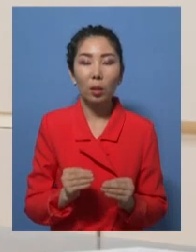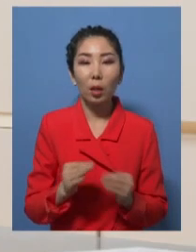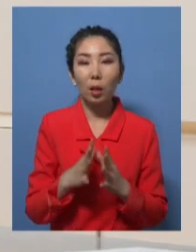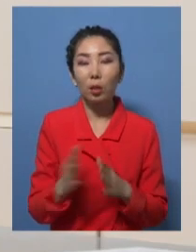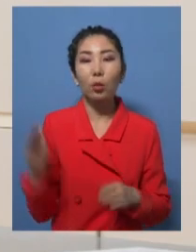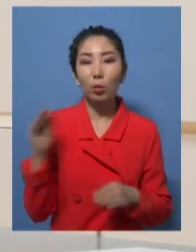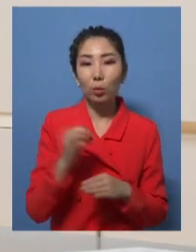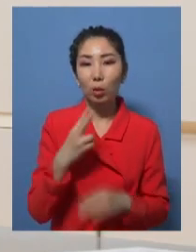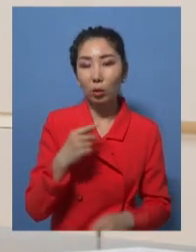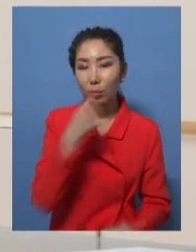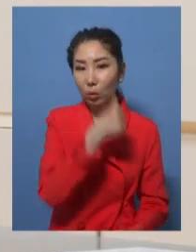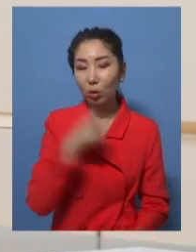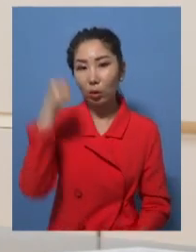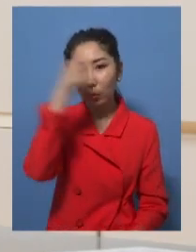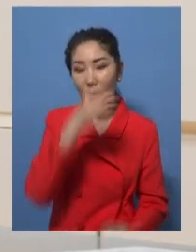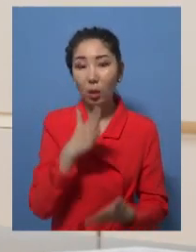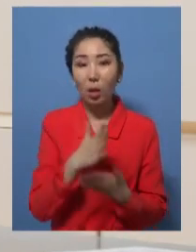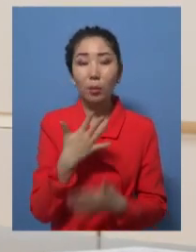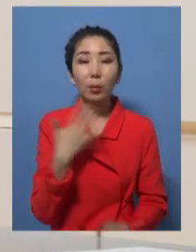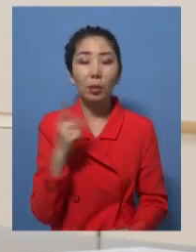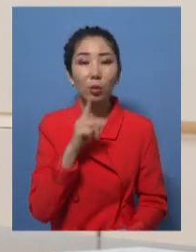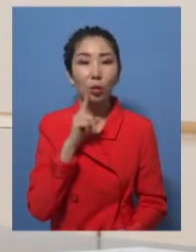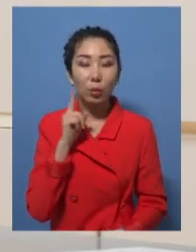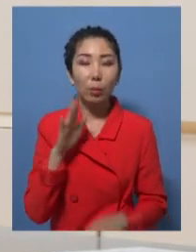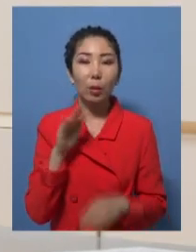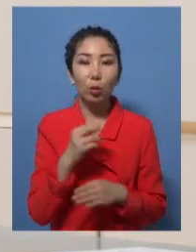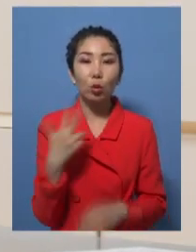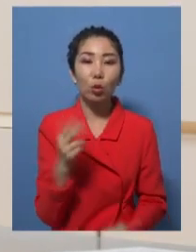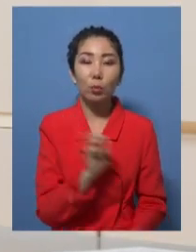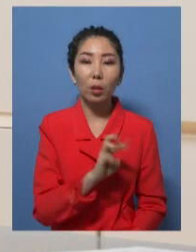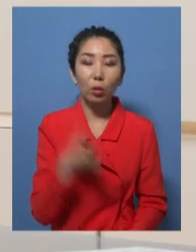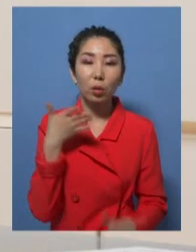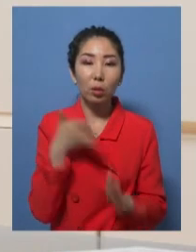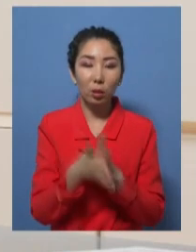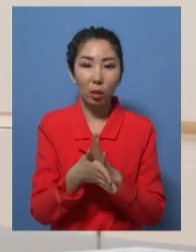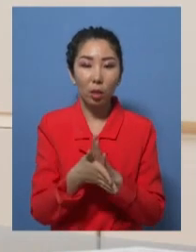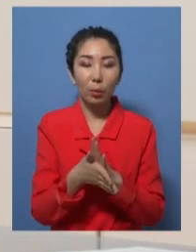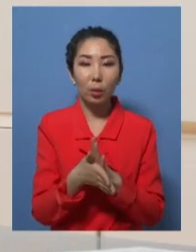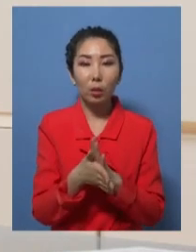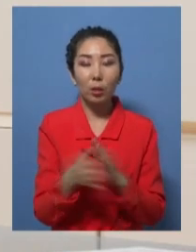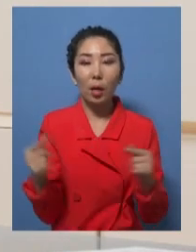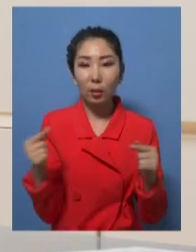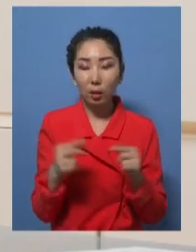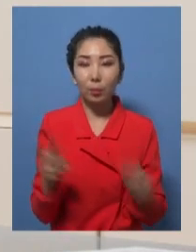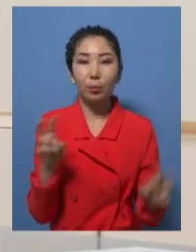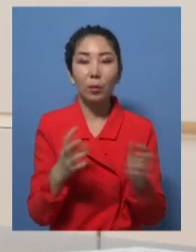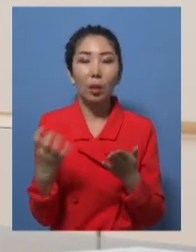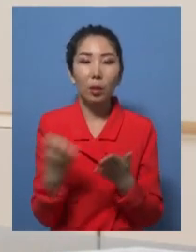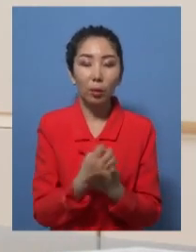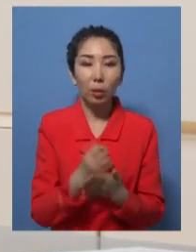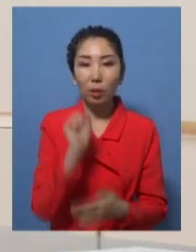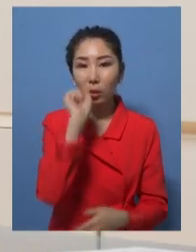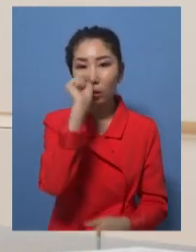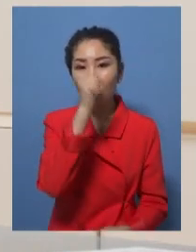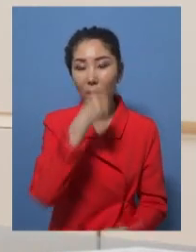артық төлемді 2 жыл бойы төлеп келген, 5 жас маманға төлеп келген, 3 миллион теңгедей шығын келген. Осыны біз анықтадық. Осы қыс